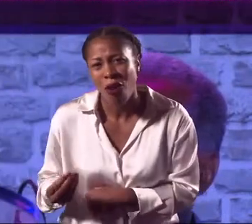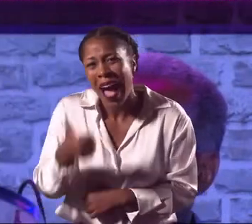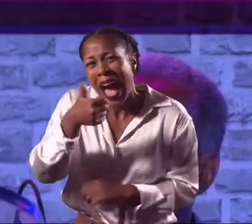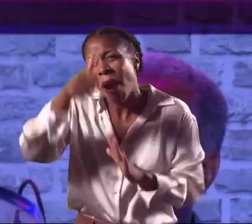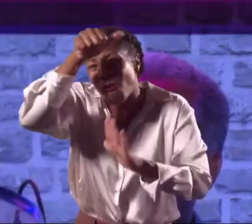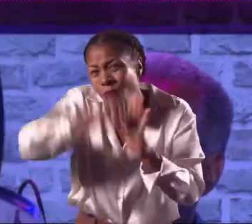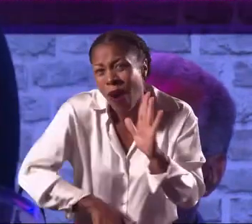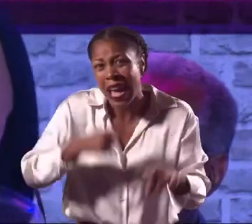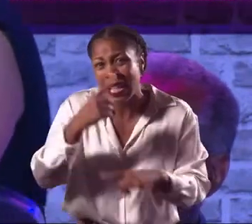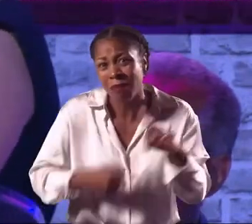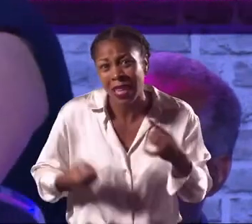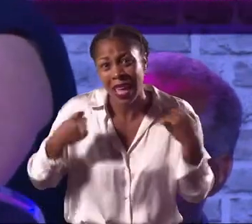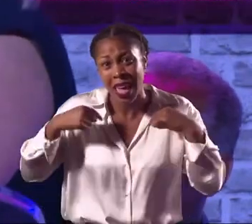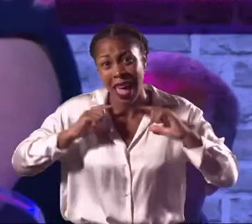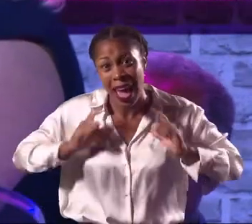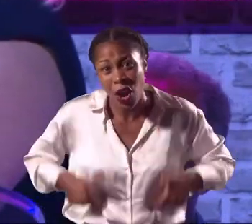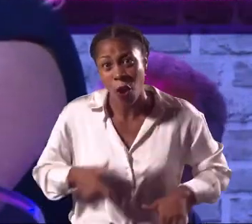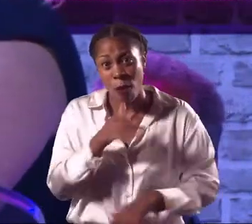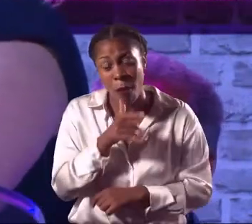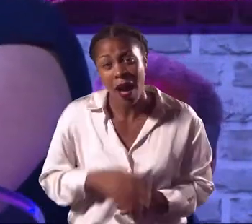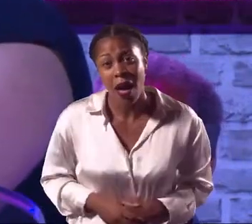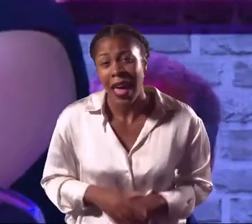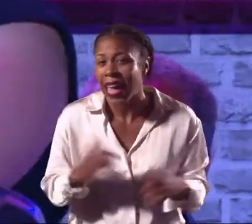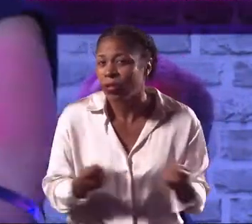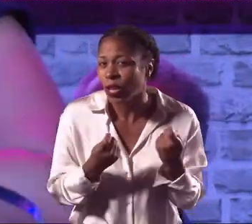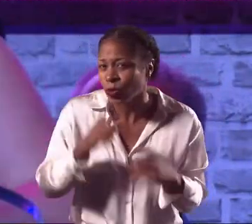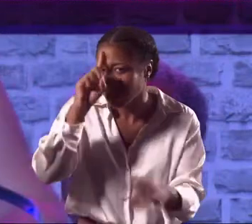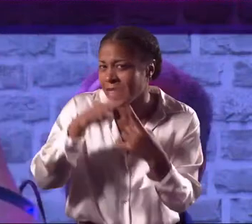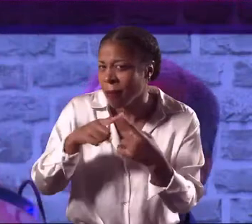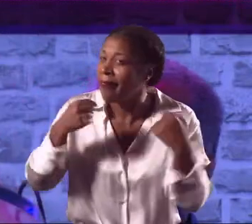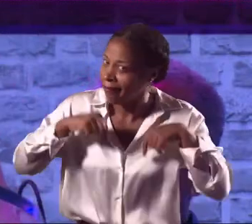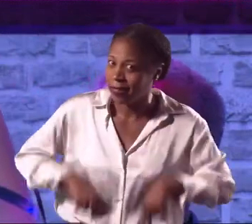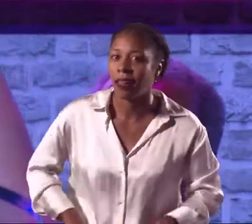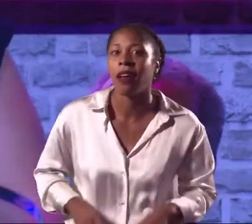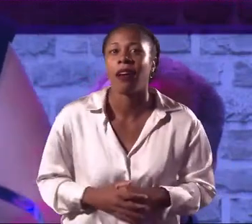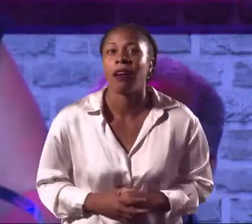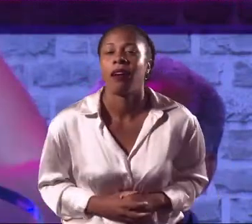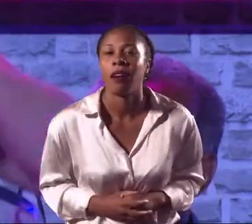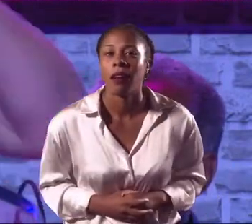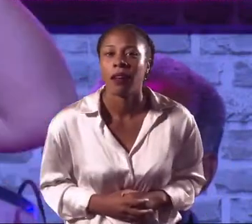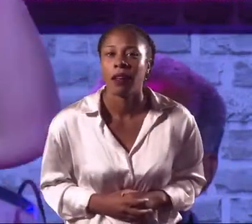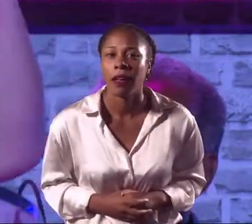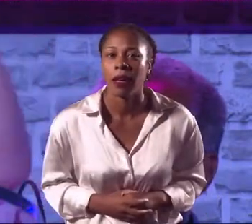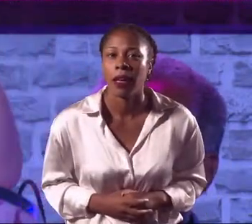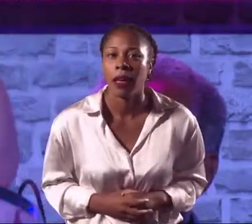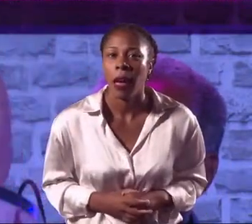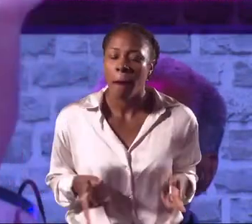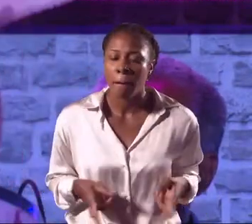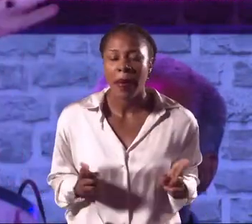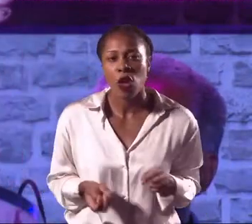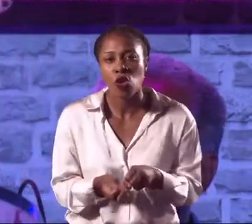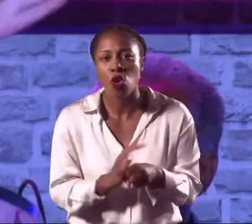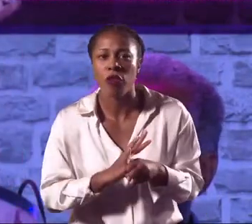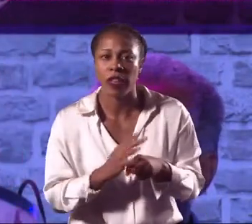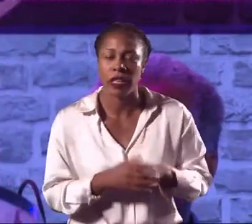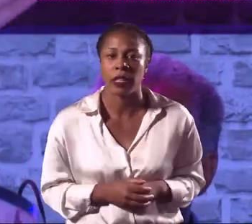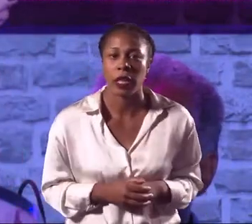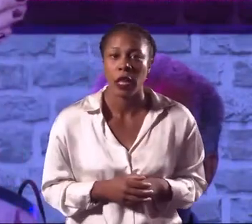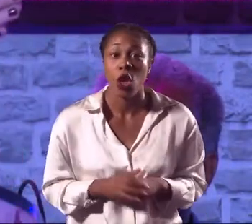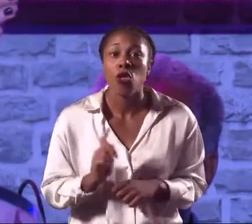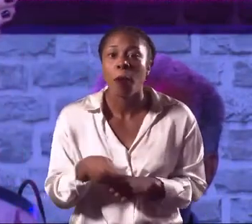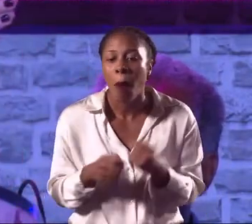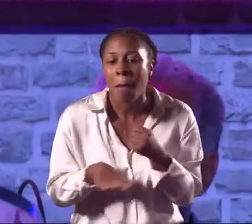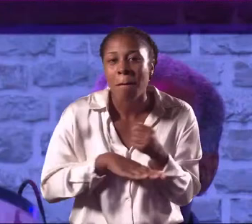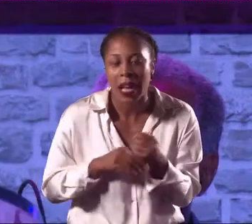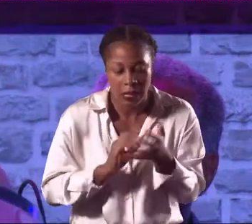par an, l'éducation, c'est la compétence de l'État. Quand je vous dis des gens qui, en plein Covid, par exemple, dont le premier geste était